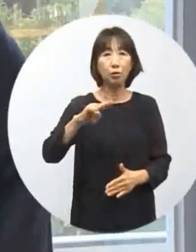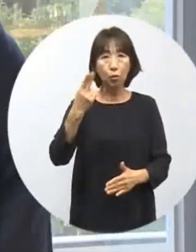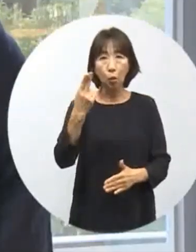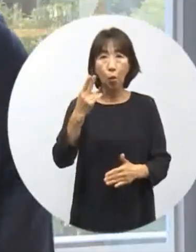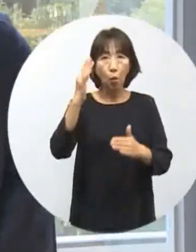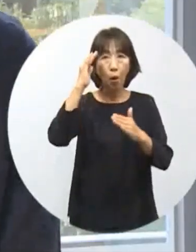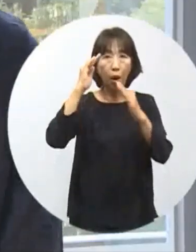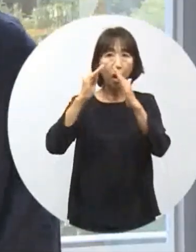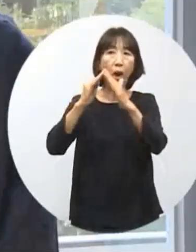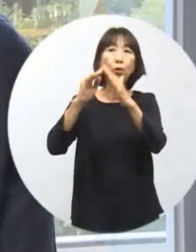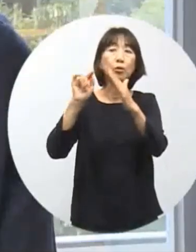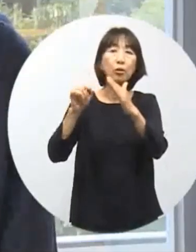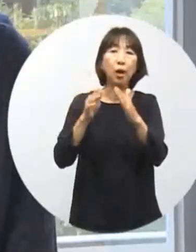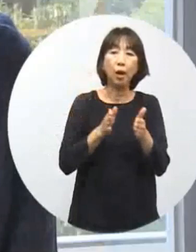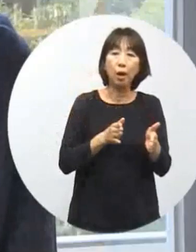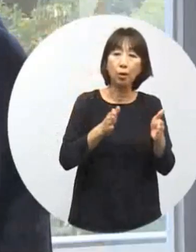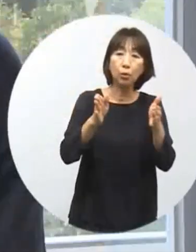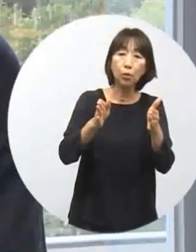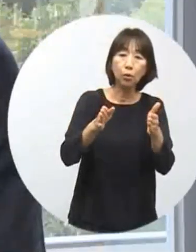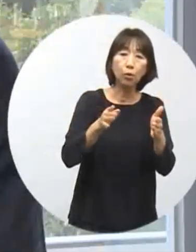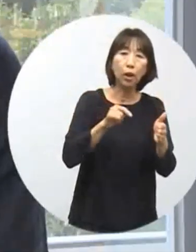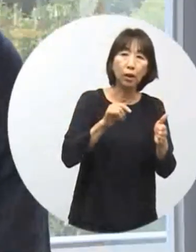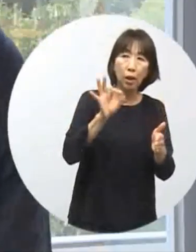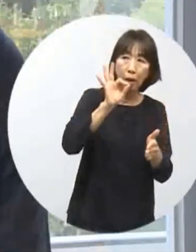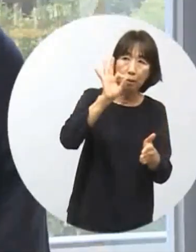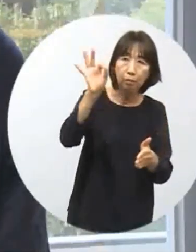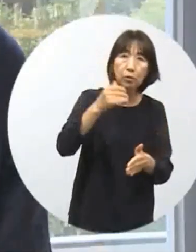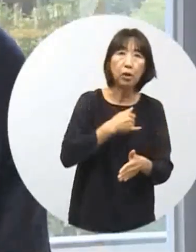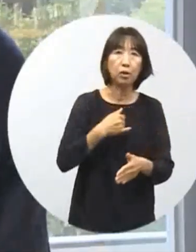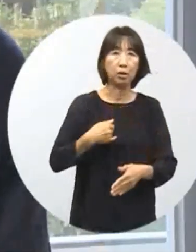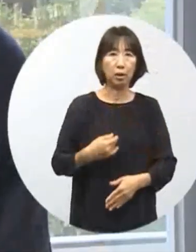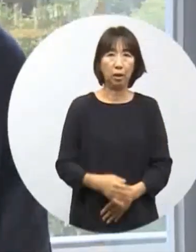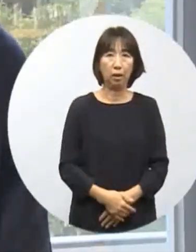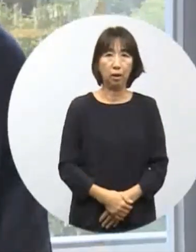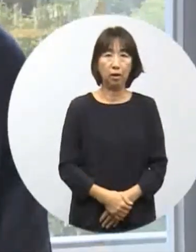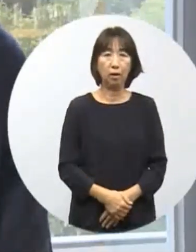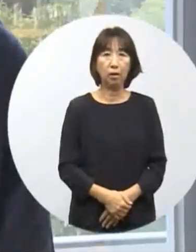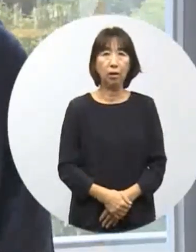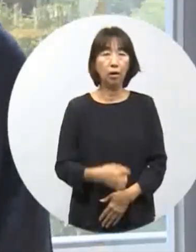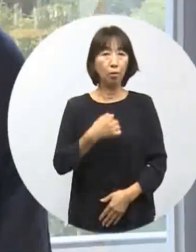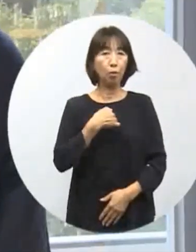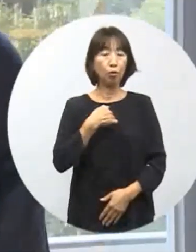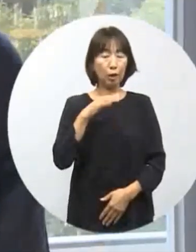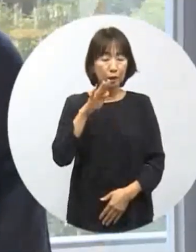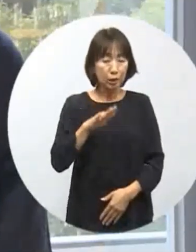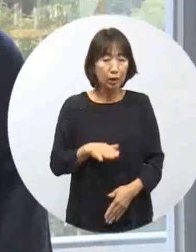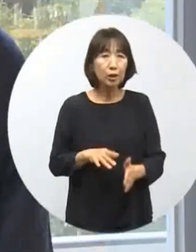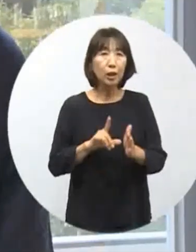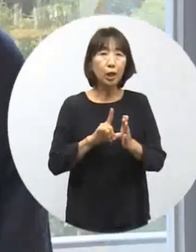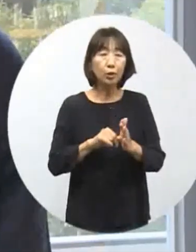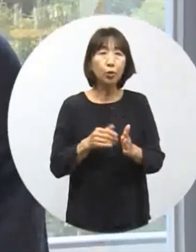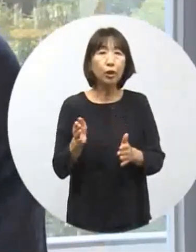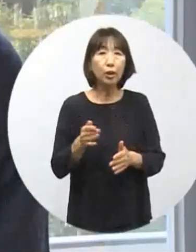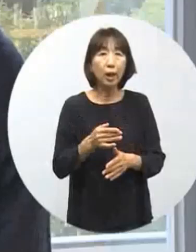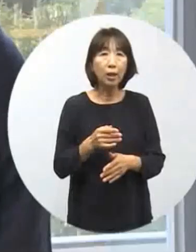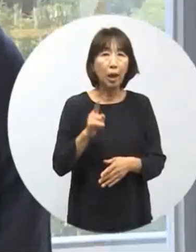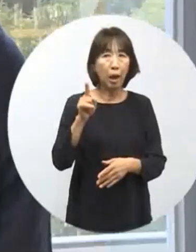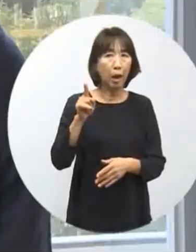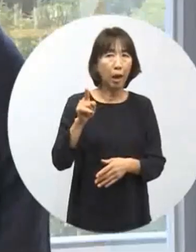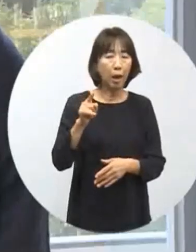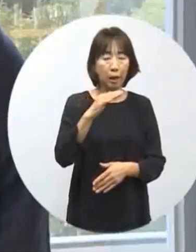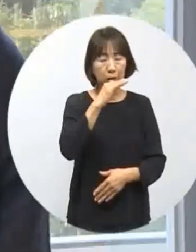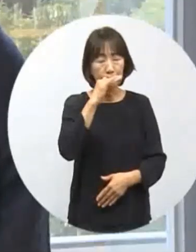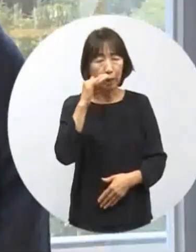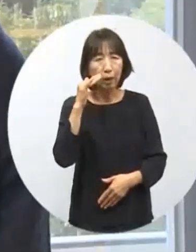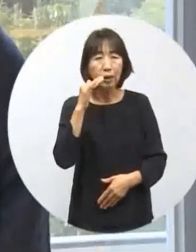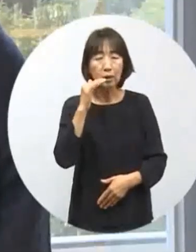から道の方からですね見えてたんですね。で、僕なんか小さい頃からあの別荘素晴らしいって